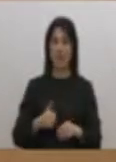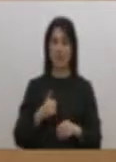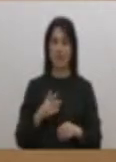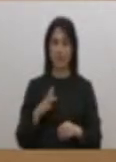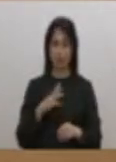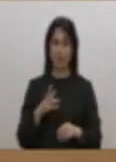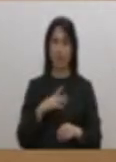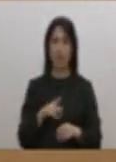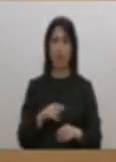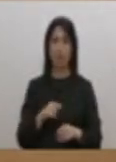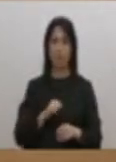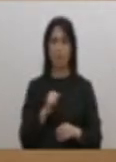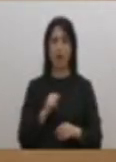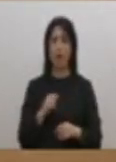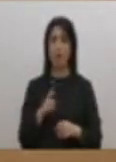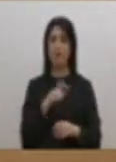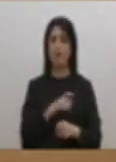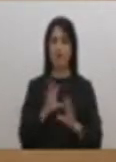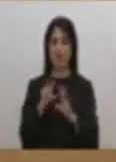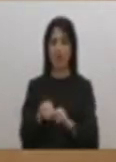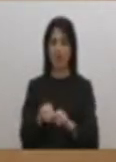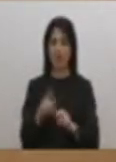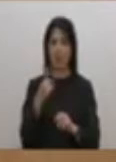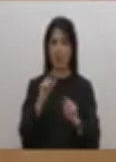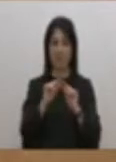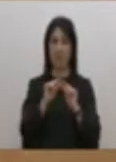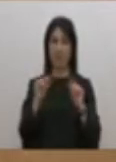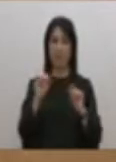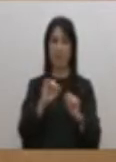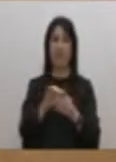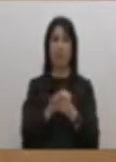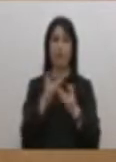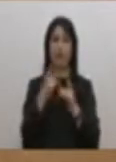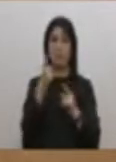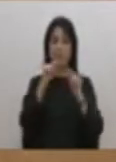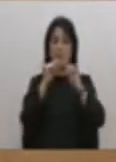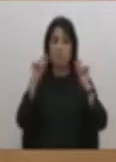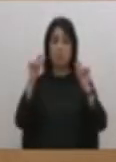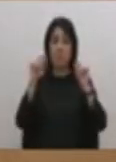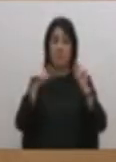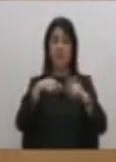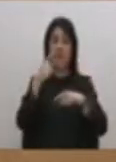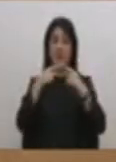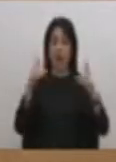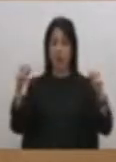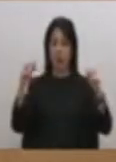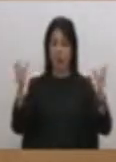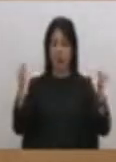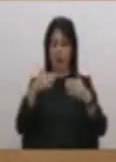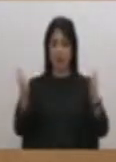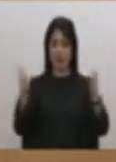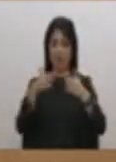am tanamegobrebis, eurebi, gauhtet. Pirveli punkti, eurokaushiris, motkhonebidan gakhvavt, ilaparaket ertmanetano. Nu,